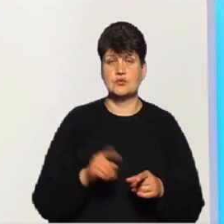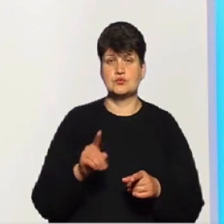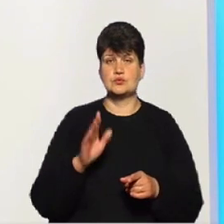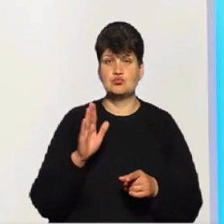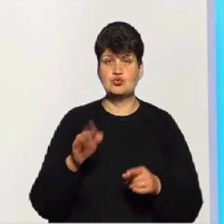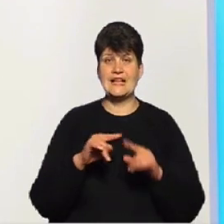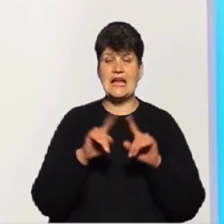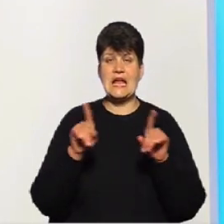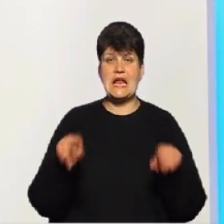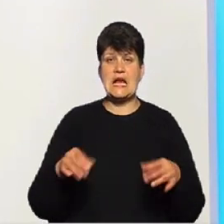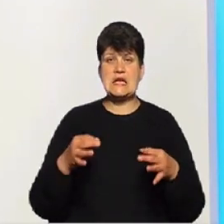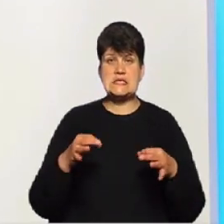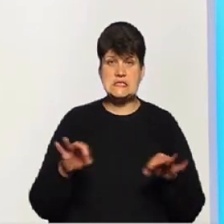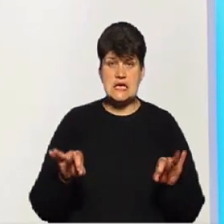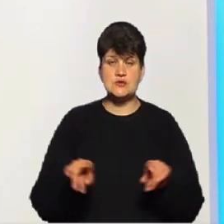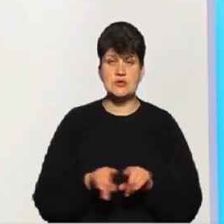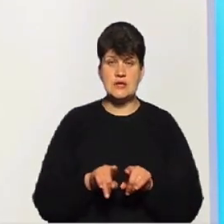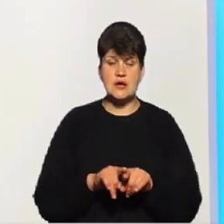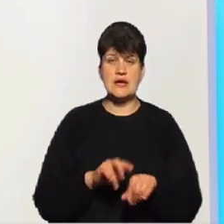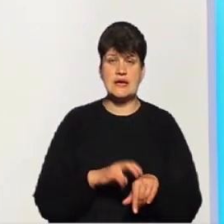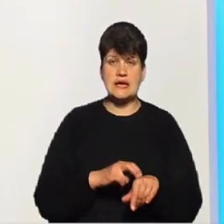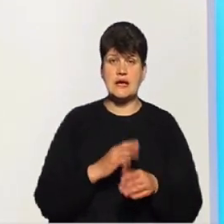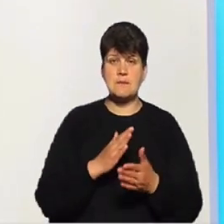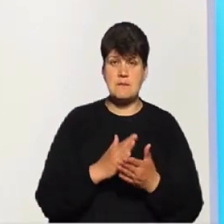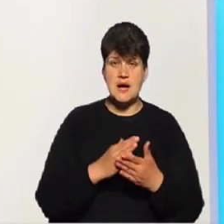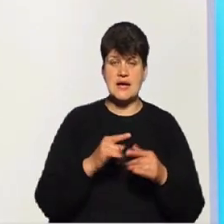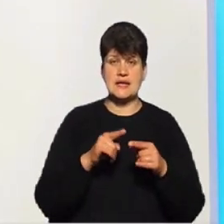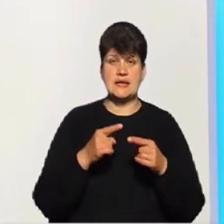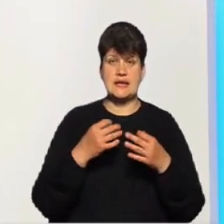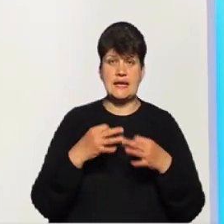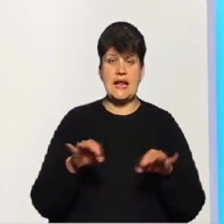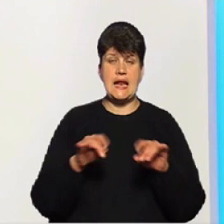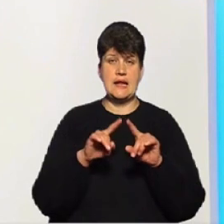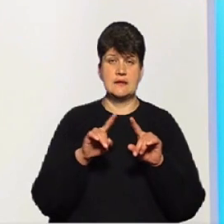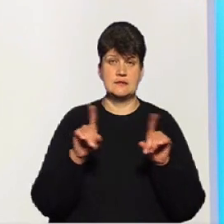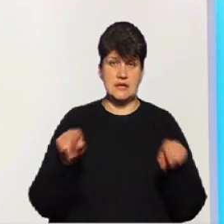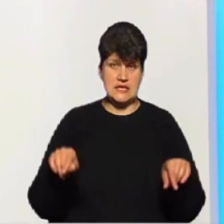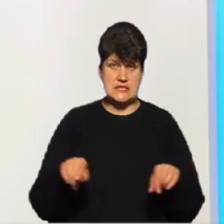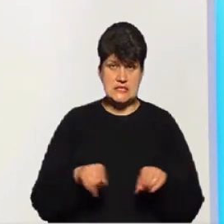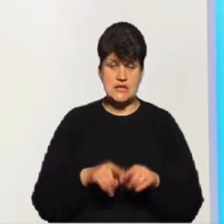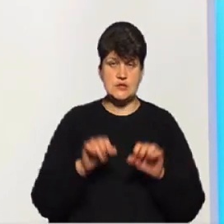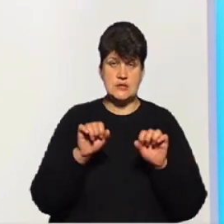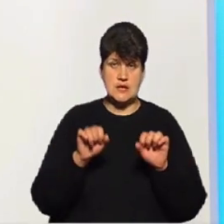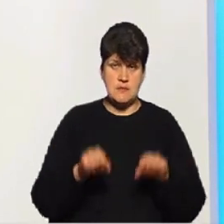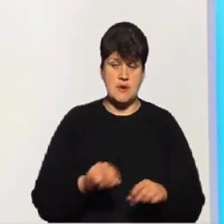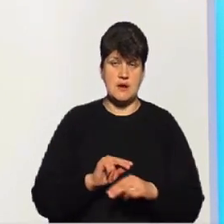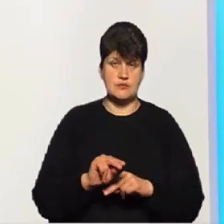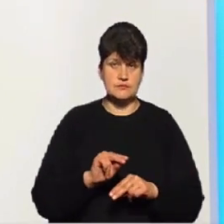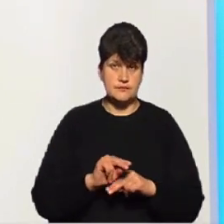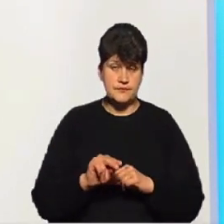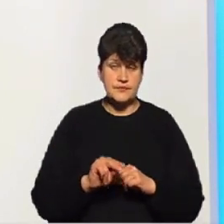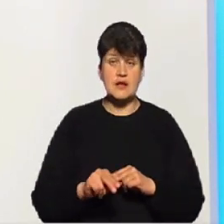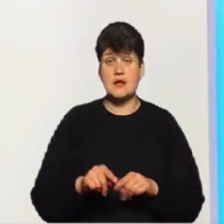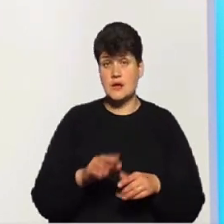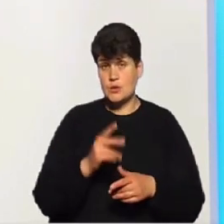буде ліцензія. Так, як лікар має ліцензію на право своєї діяльності, так і вчитель буде мати таку ліцензію. Тому, і постійно